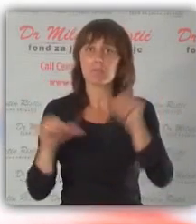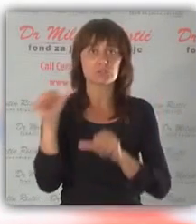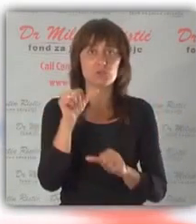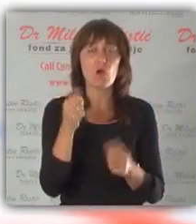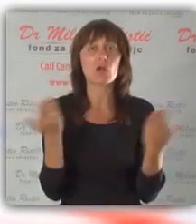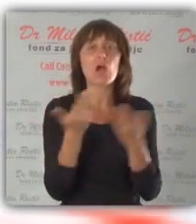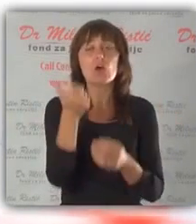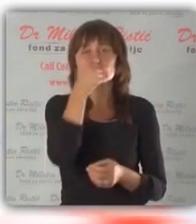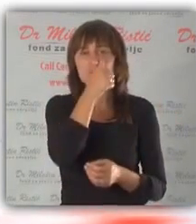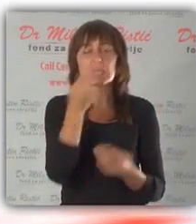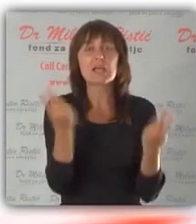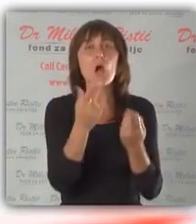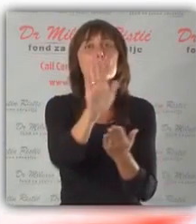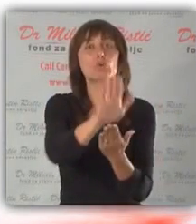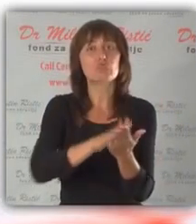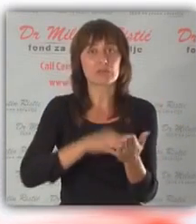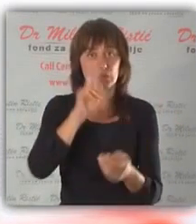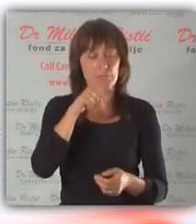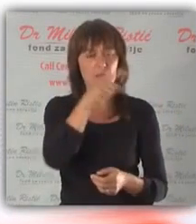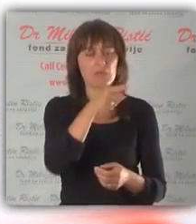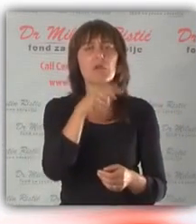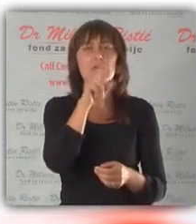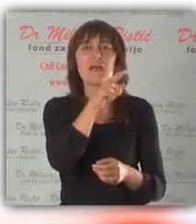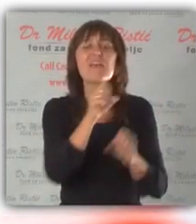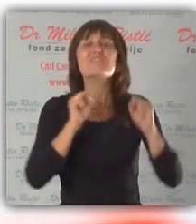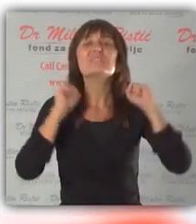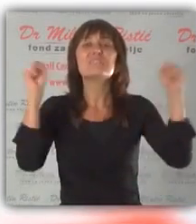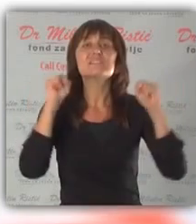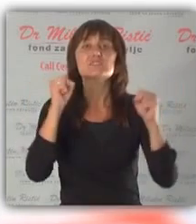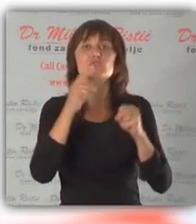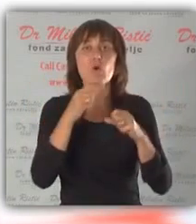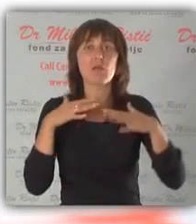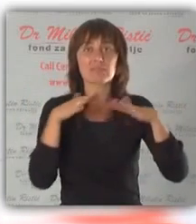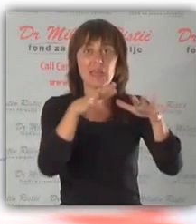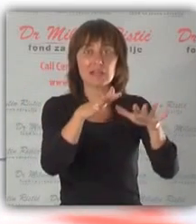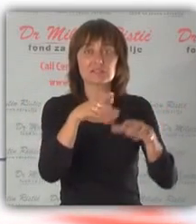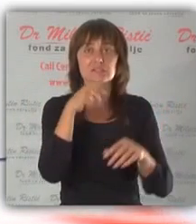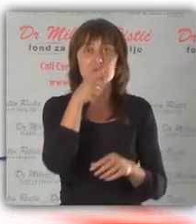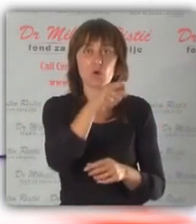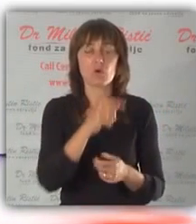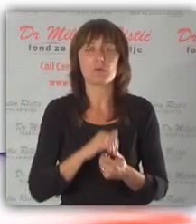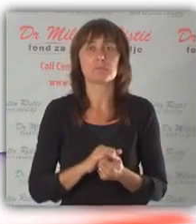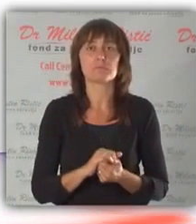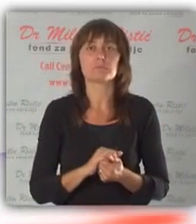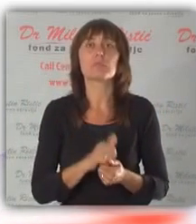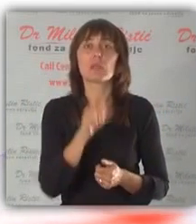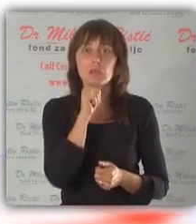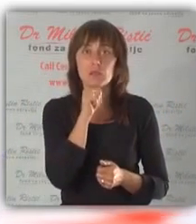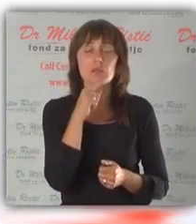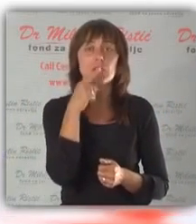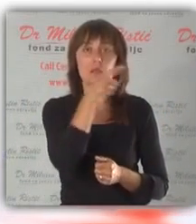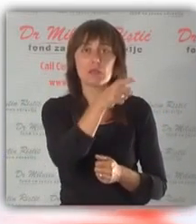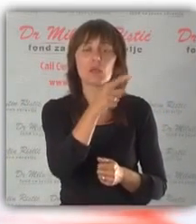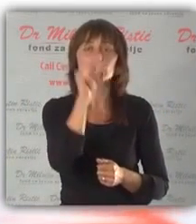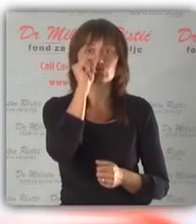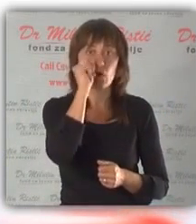dejstvo, kao što su imali kao početne supstance, nego imaju to fizičko dejstvo, zapravo to je kvantno fizičko dejstvo,